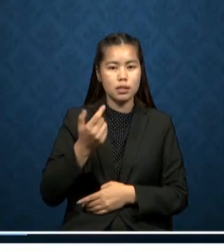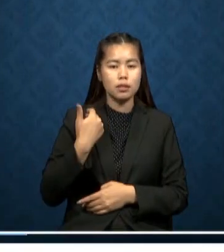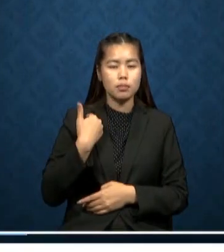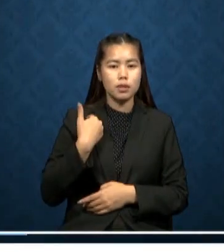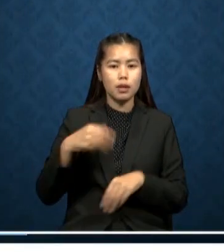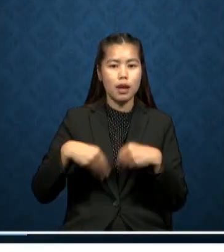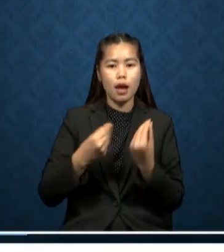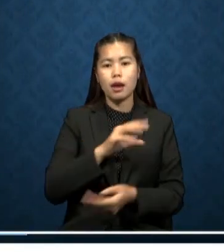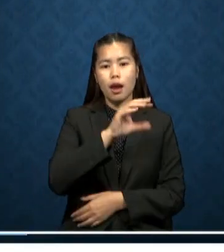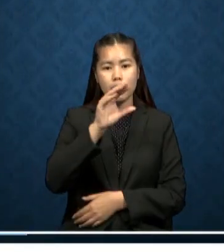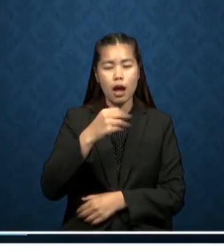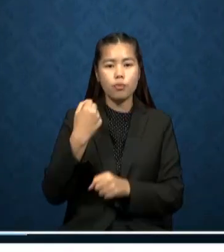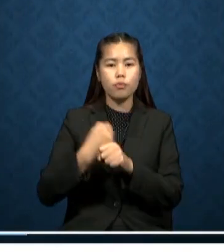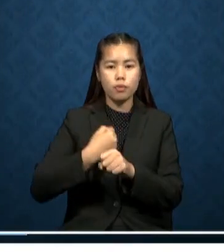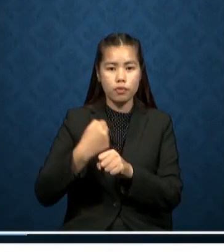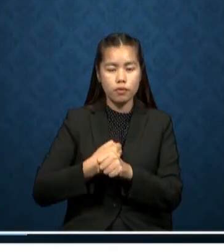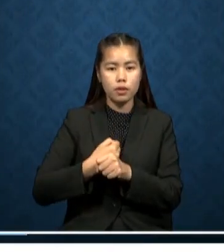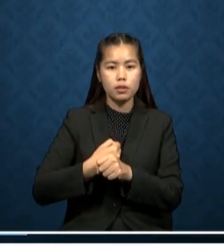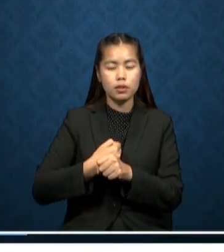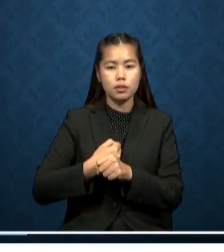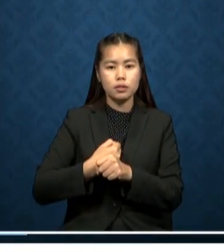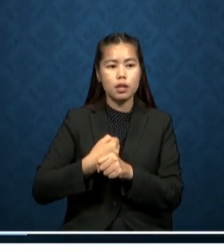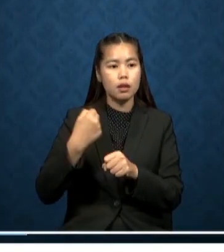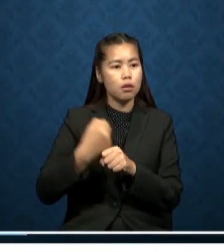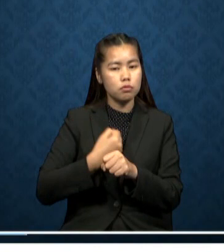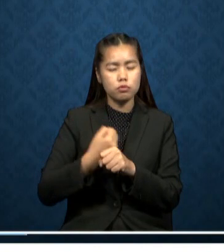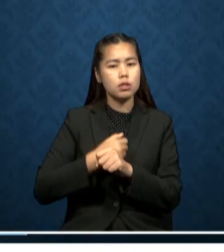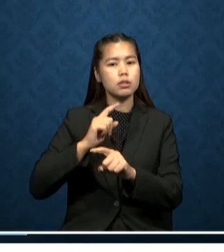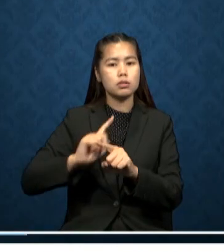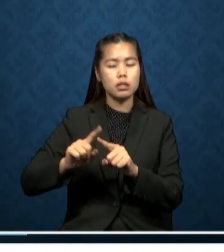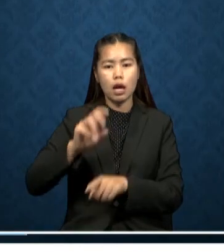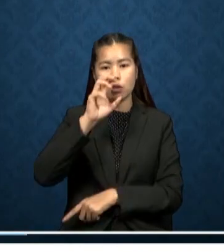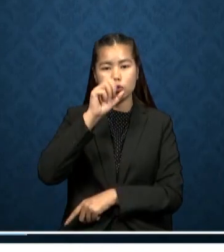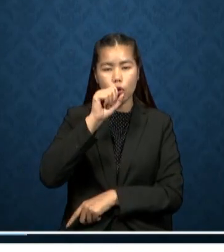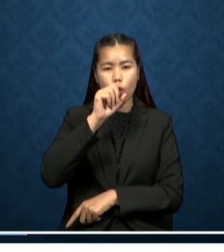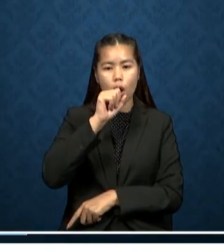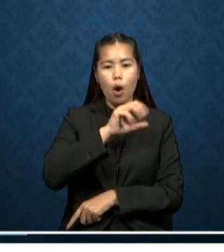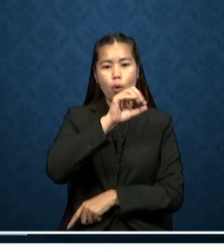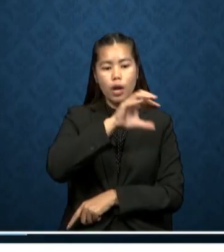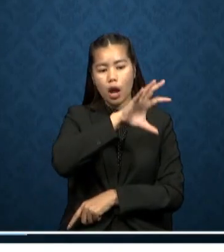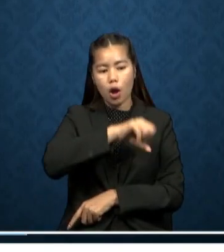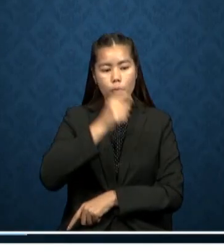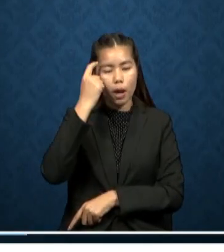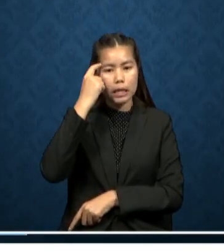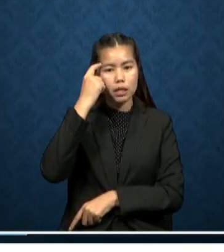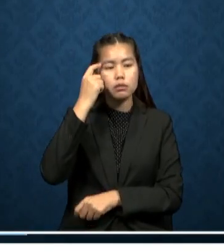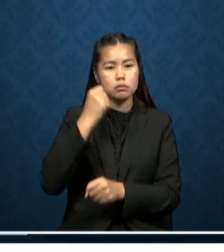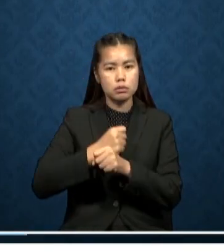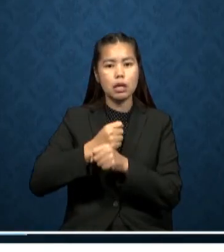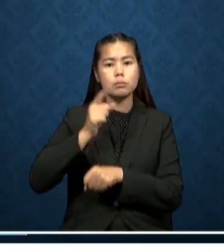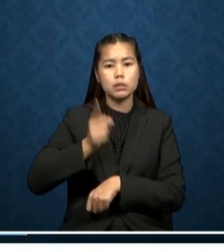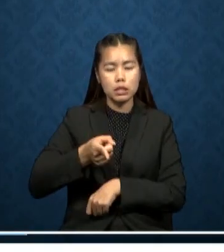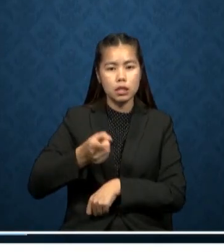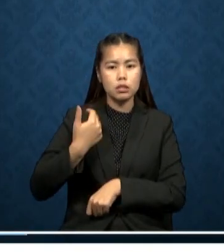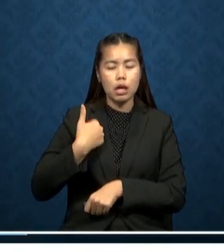STEMมีการฝึกทั้งปิดจังหวะและเปิดจังหวะทดลองให้ใช้ Star STในการแก้สถานการณ์จริงนำ